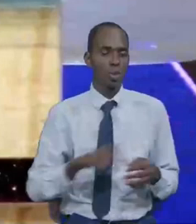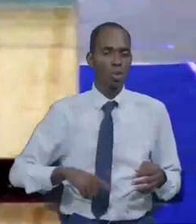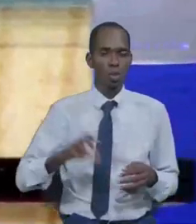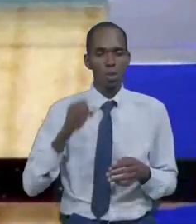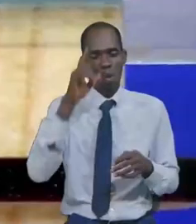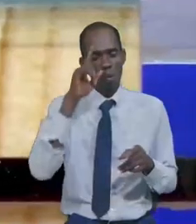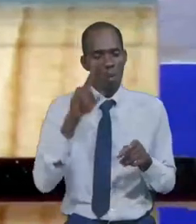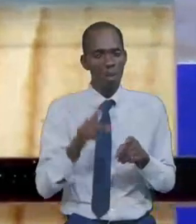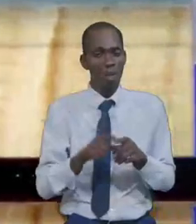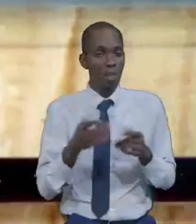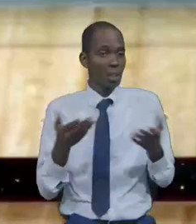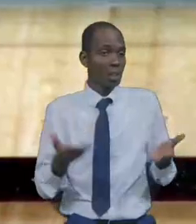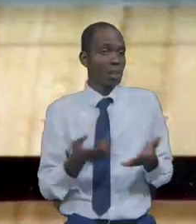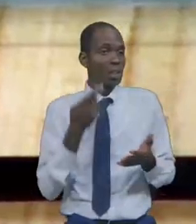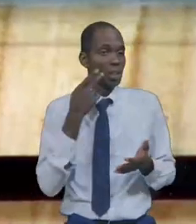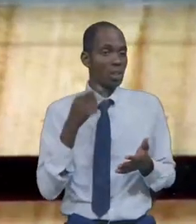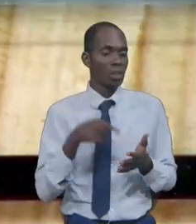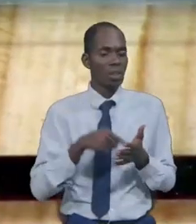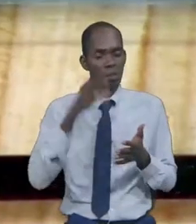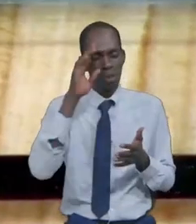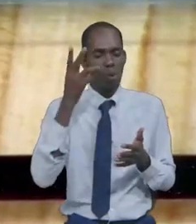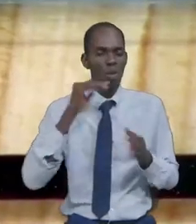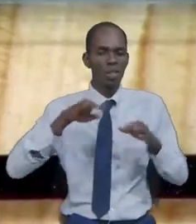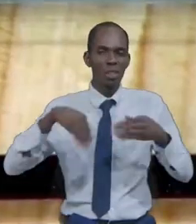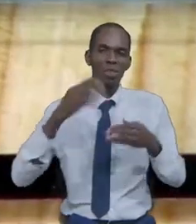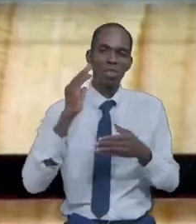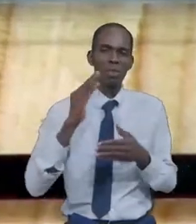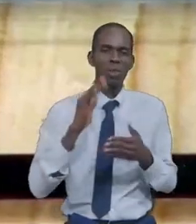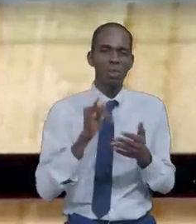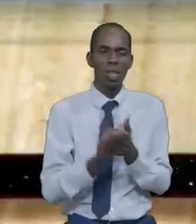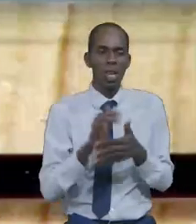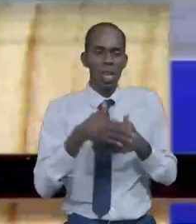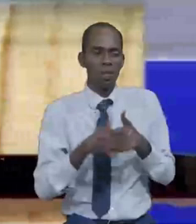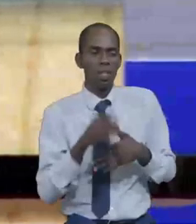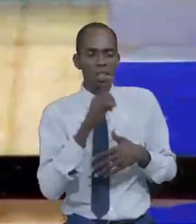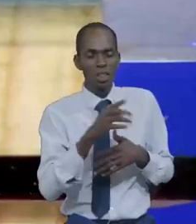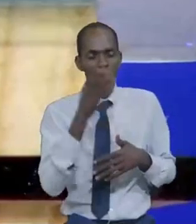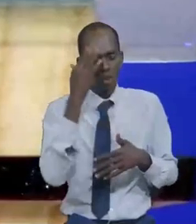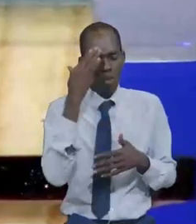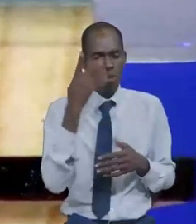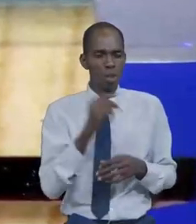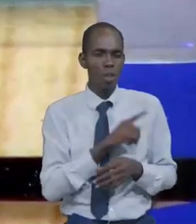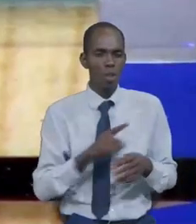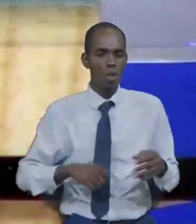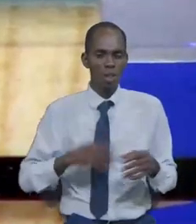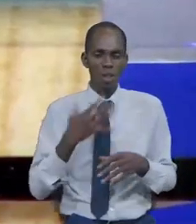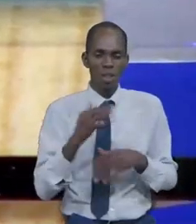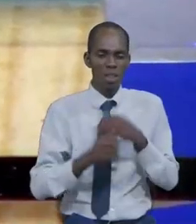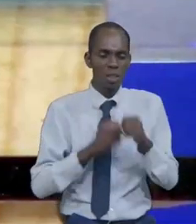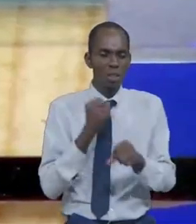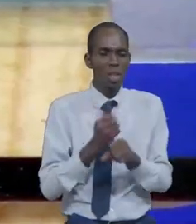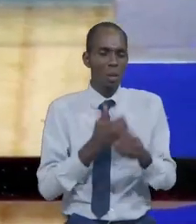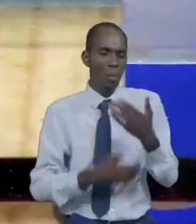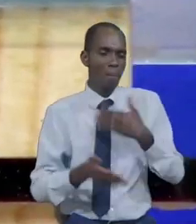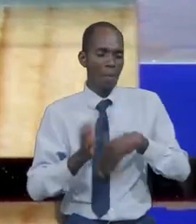qui était arrivé lorsqu'il connaissait le Seigneur, après l'avoir connu, et des années écoulées, qu'il est venu au